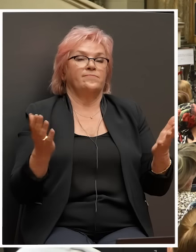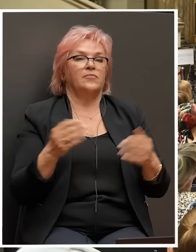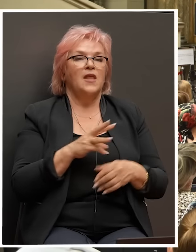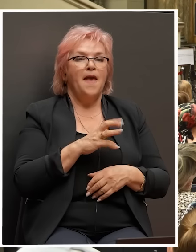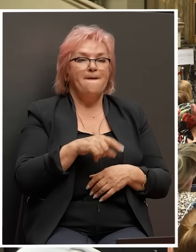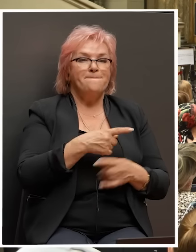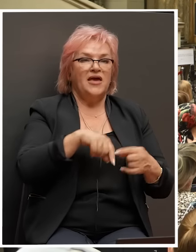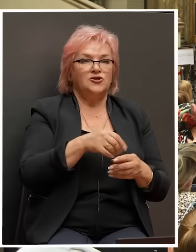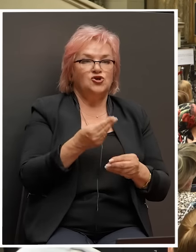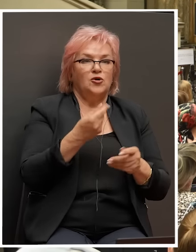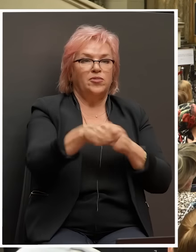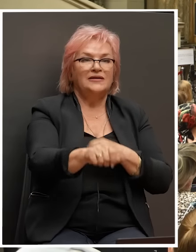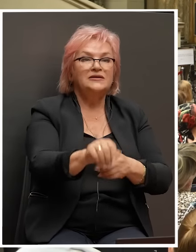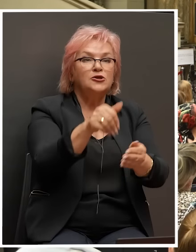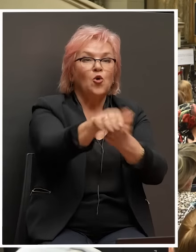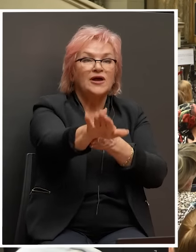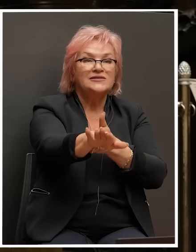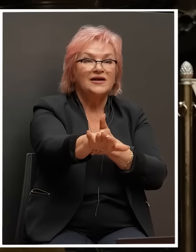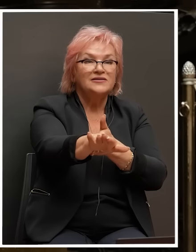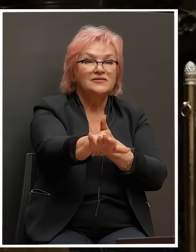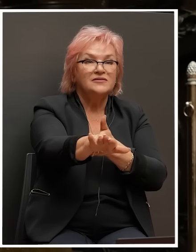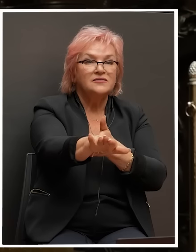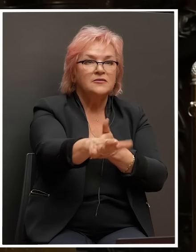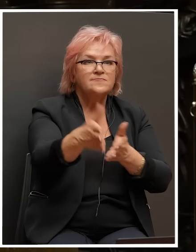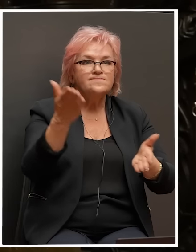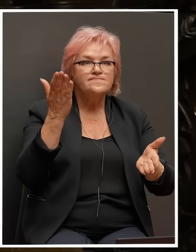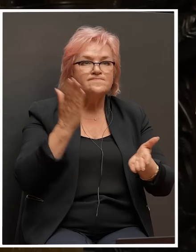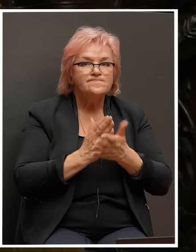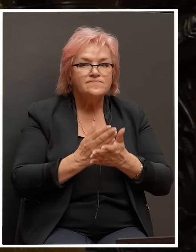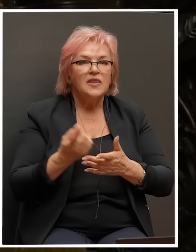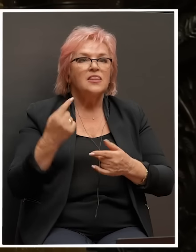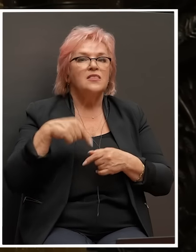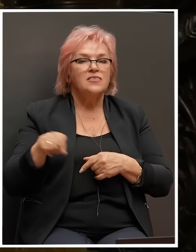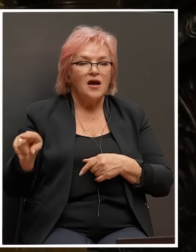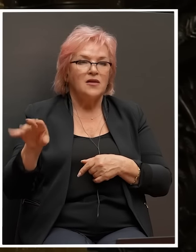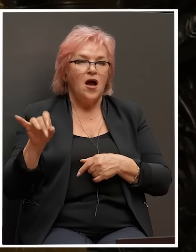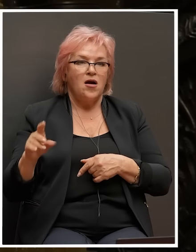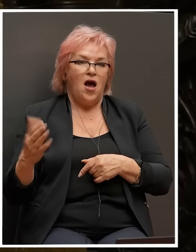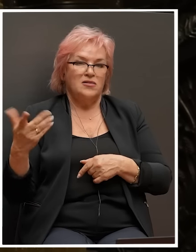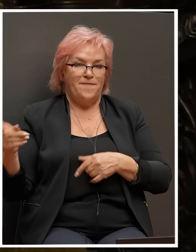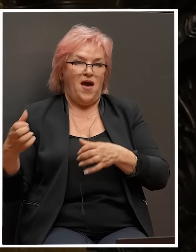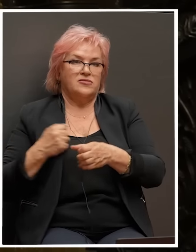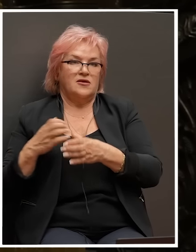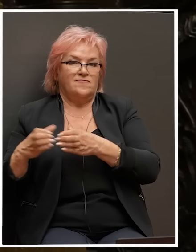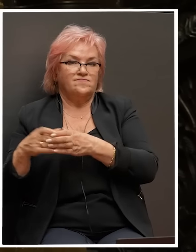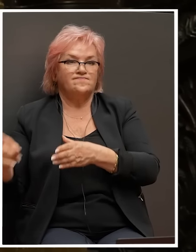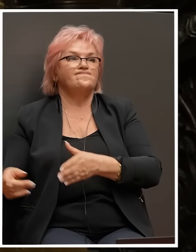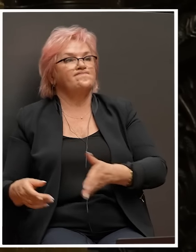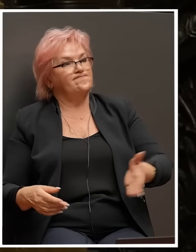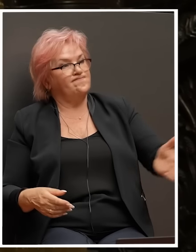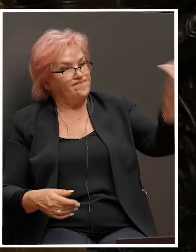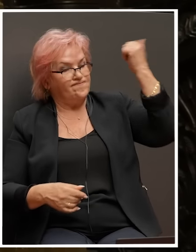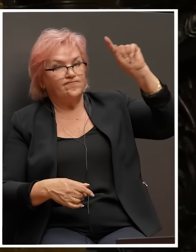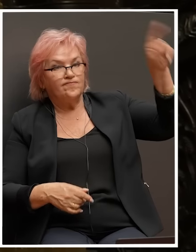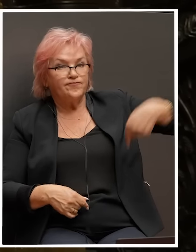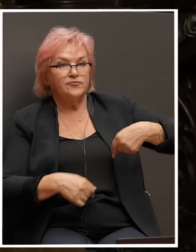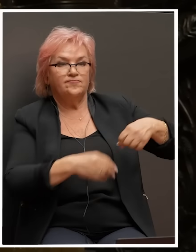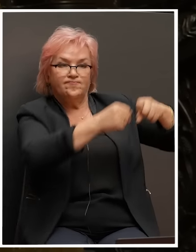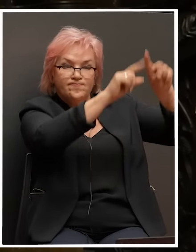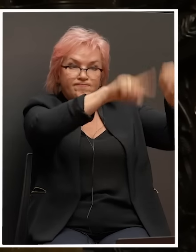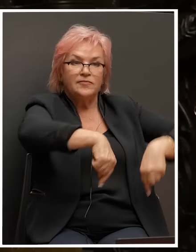Медичи отказались платить. И тогда наемные ланцнехты Карла V, недолго думая, пошли требовать должок